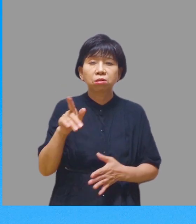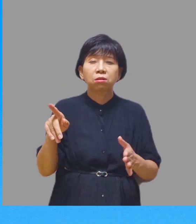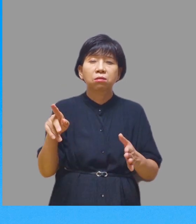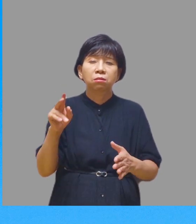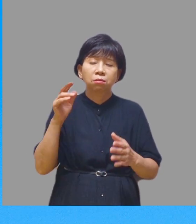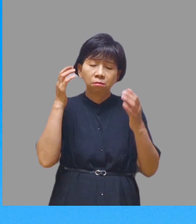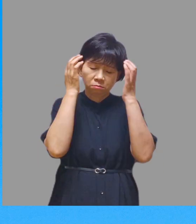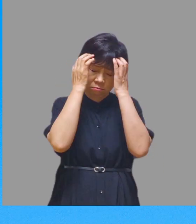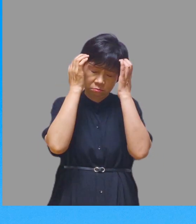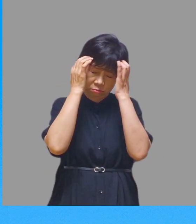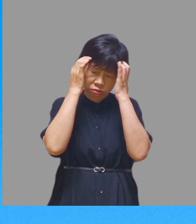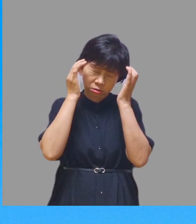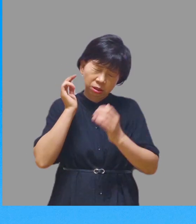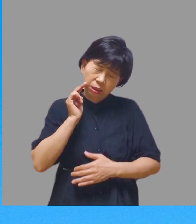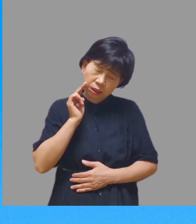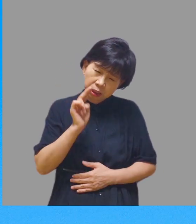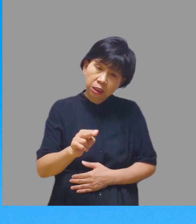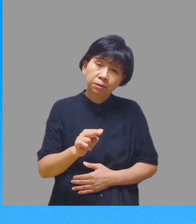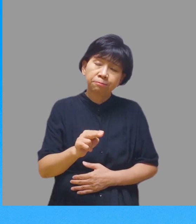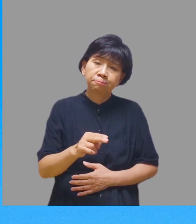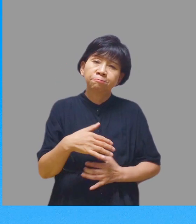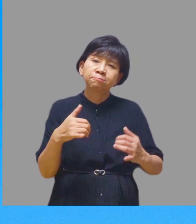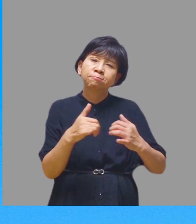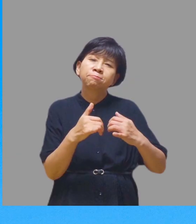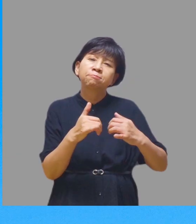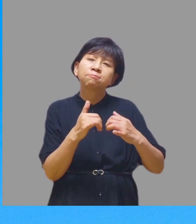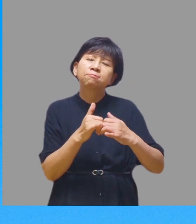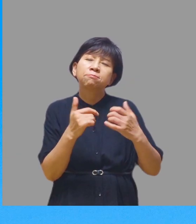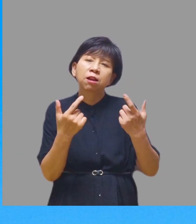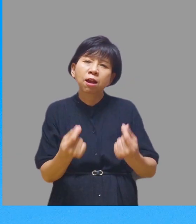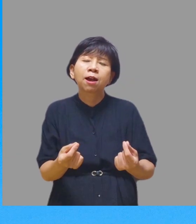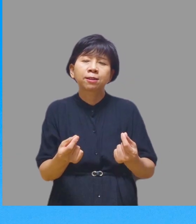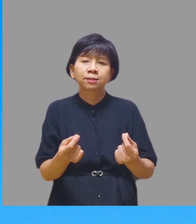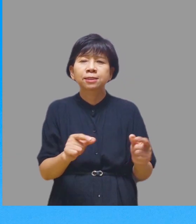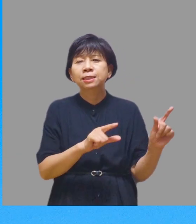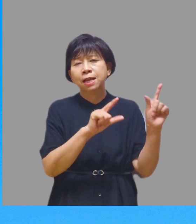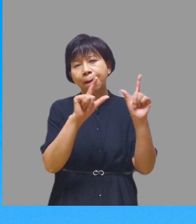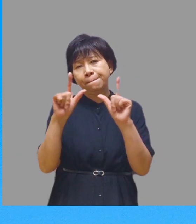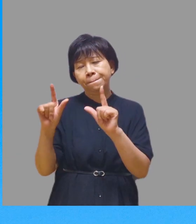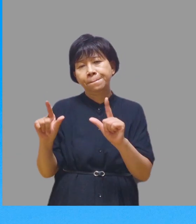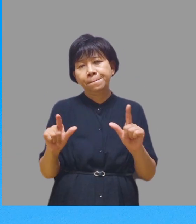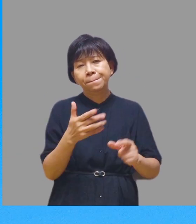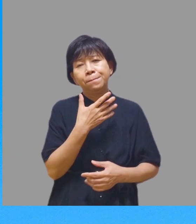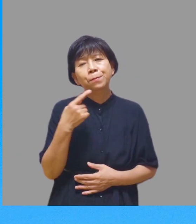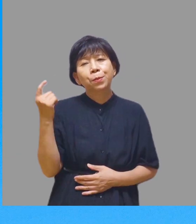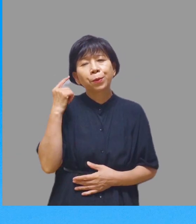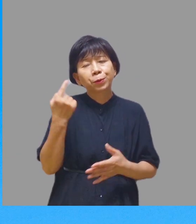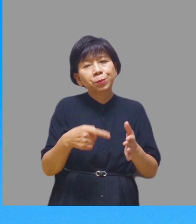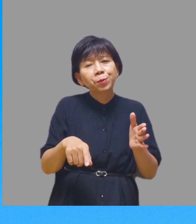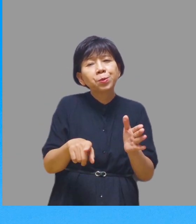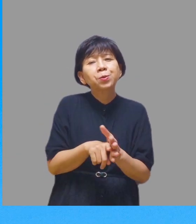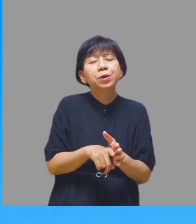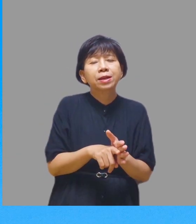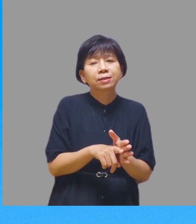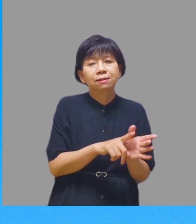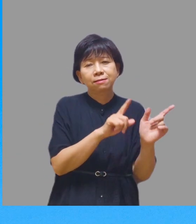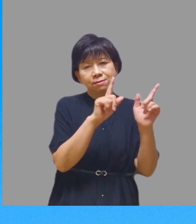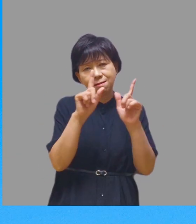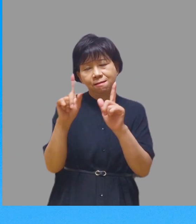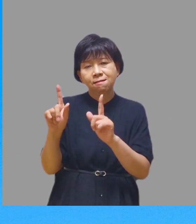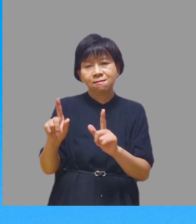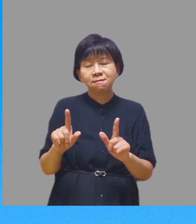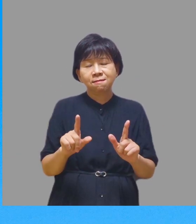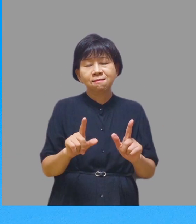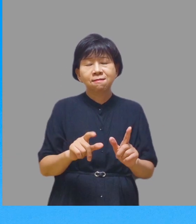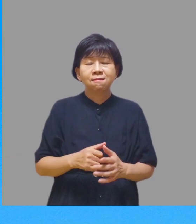심한 고난을 받고 전쟁터와도 같은 세상 속에서 복음을 위해 살았는지 그 내용을